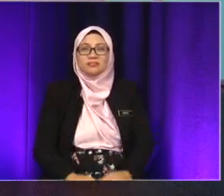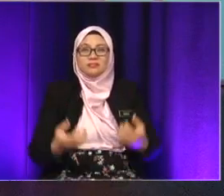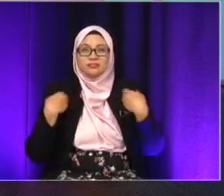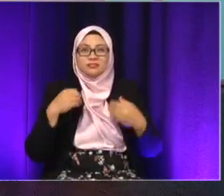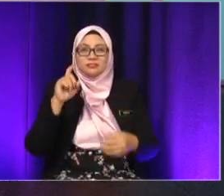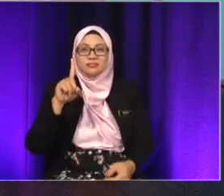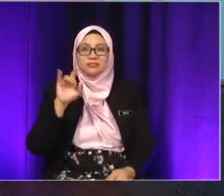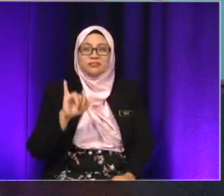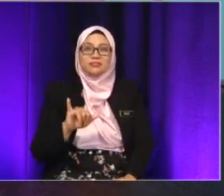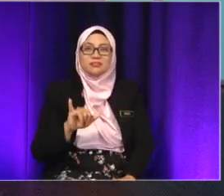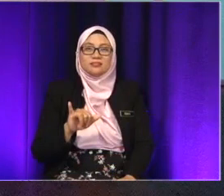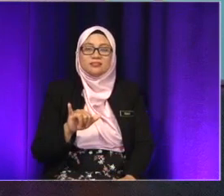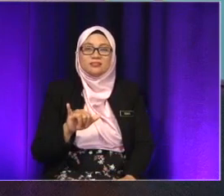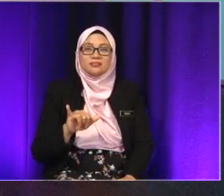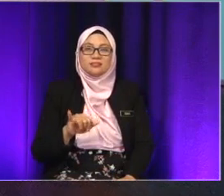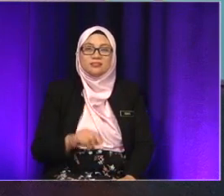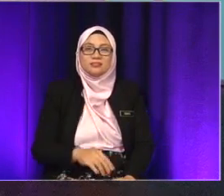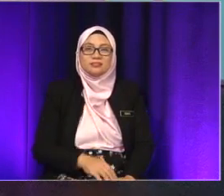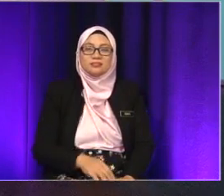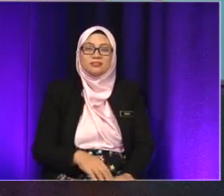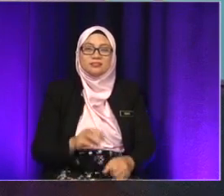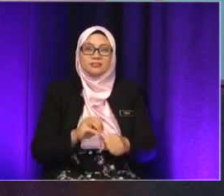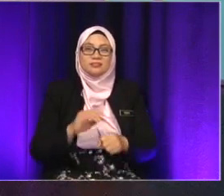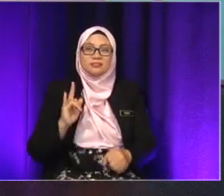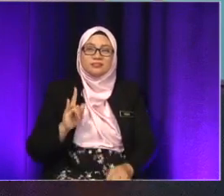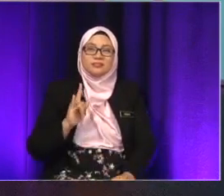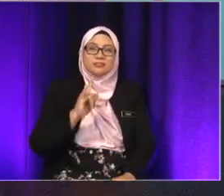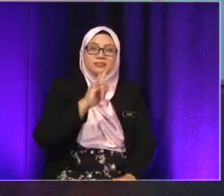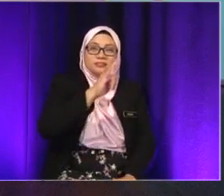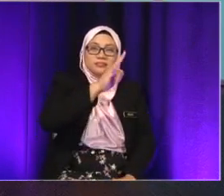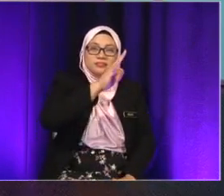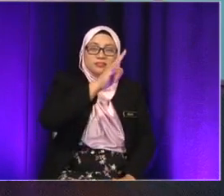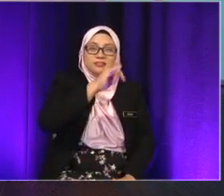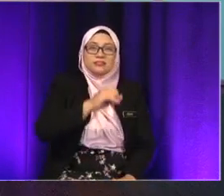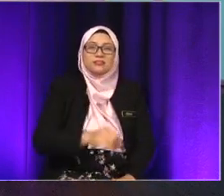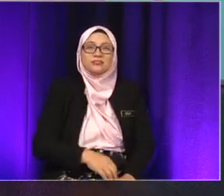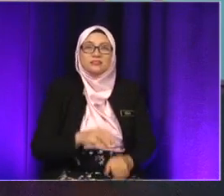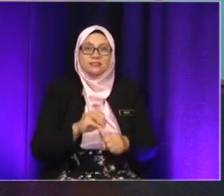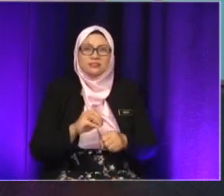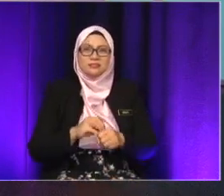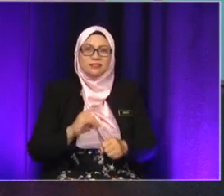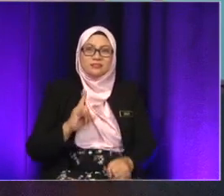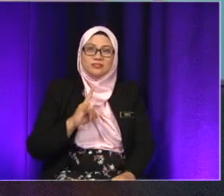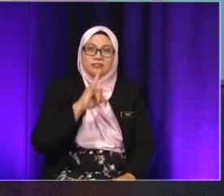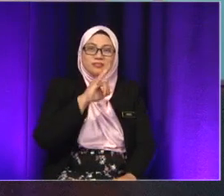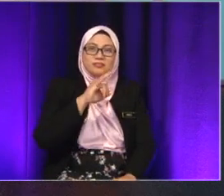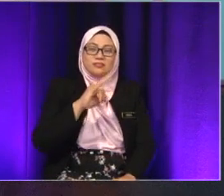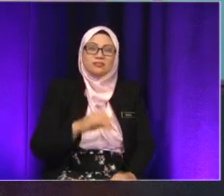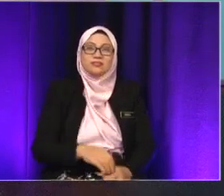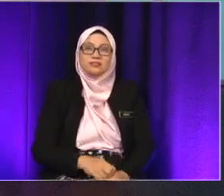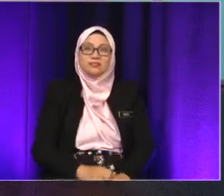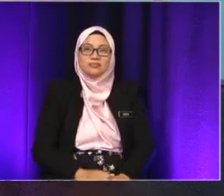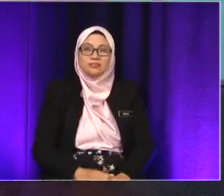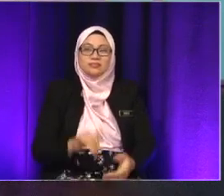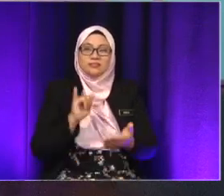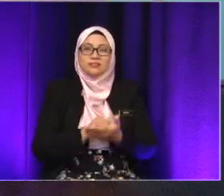yang buat naik carrier kan, kapal terbang kan, yang buat naik lantai fighter tu kan, itu hidrolik.